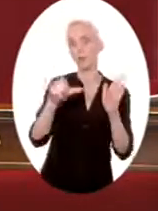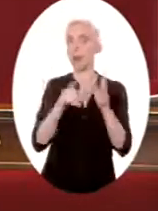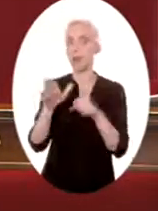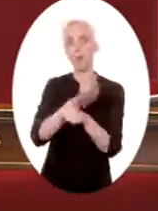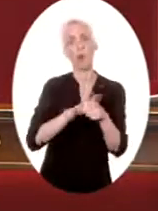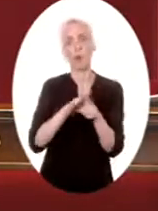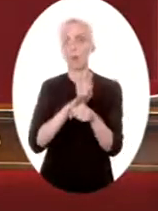n'aurait pas de sens